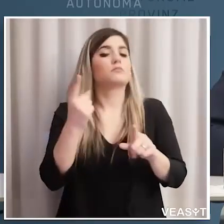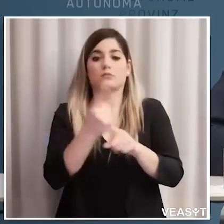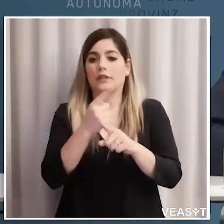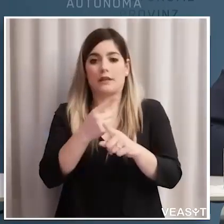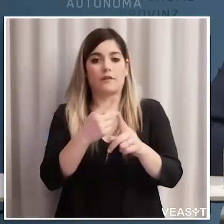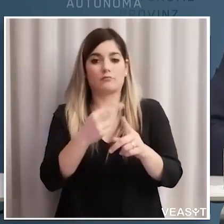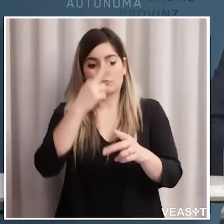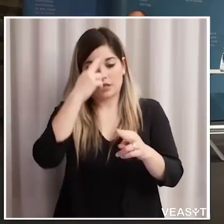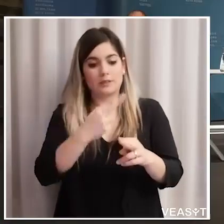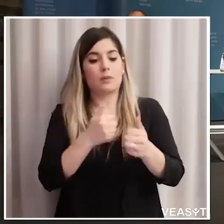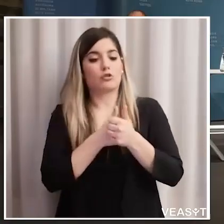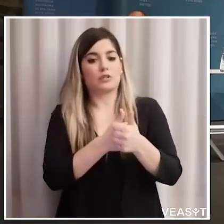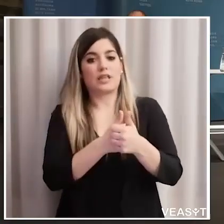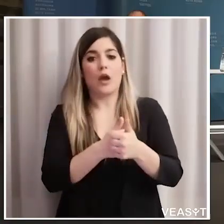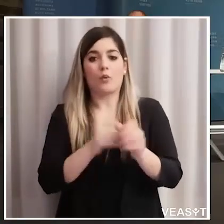forze dell'ordine.